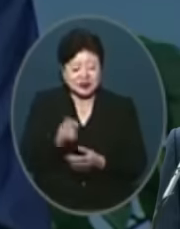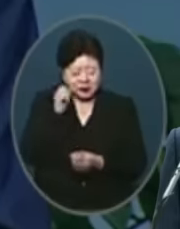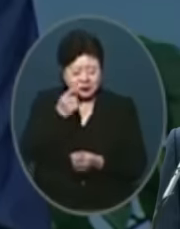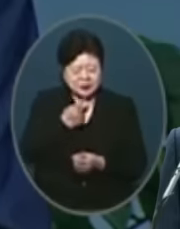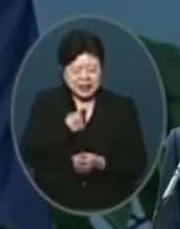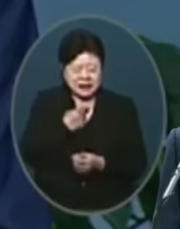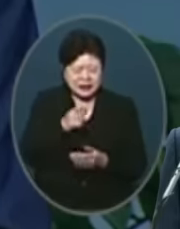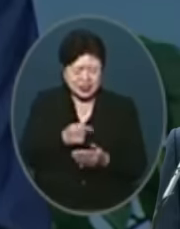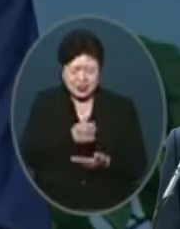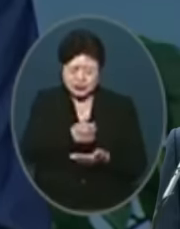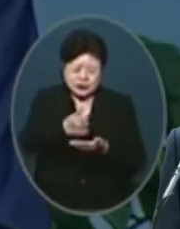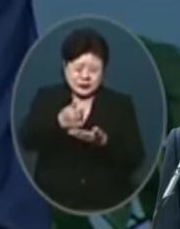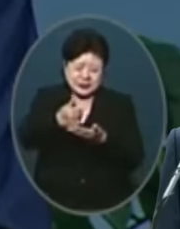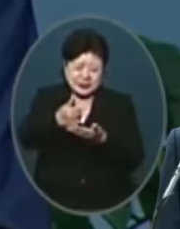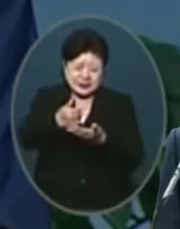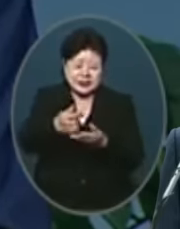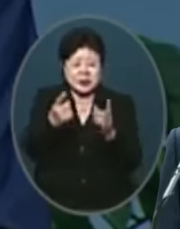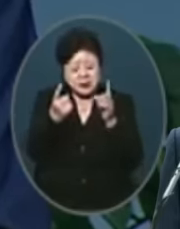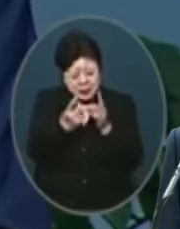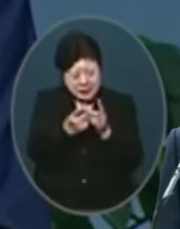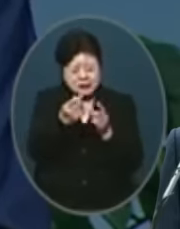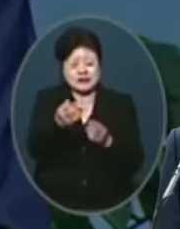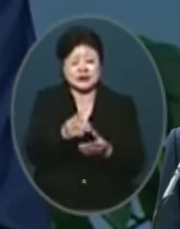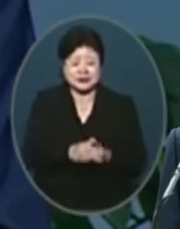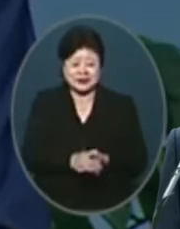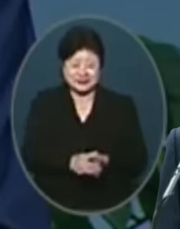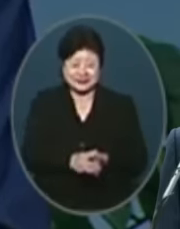어려운 일에 부딪히실 때 주님이 만나주시고